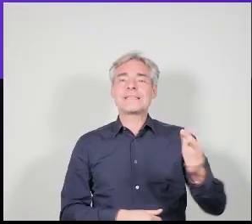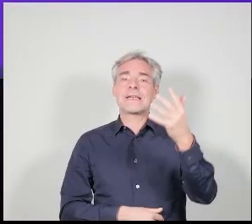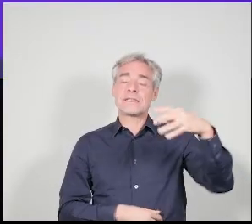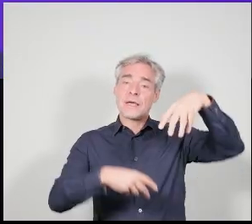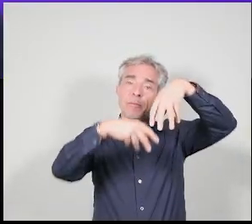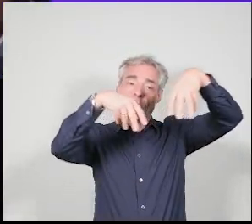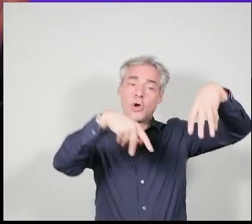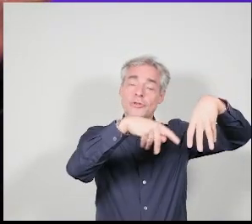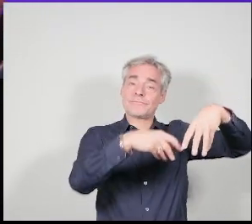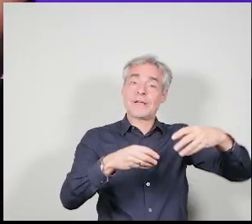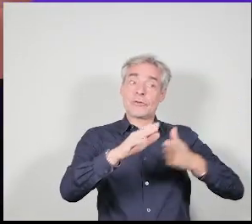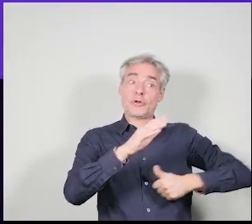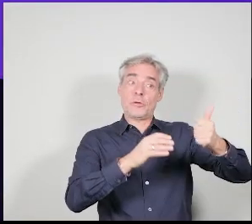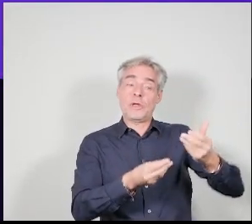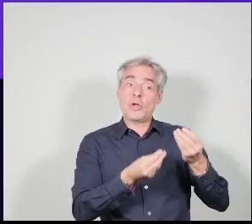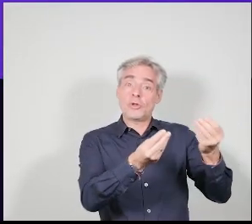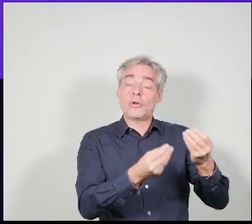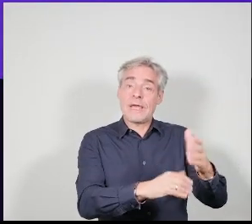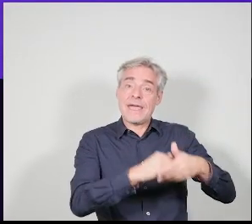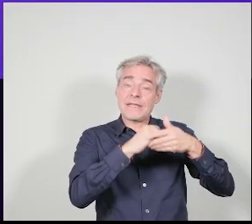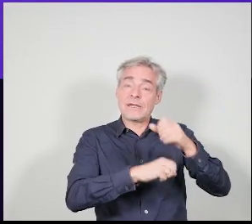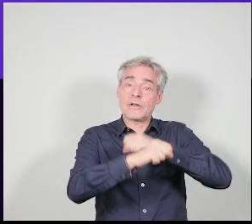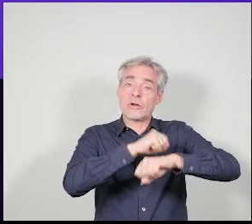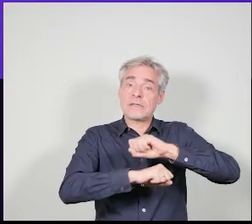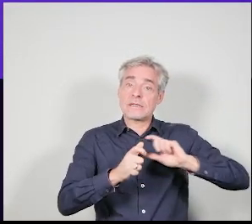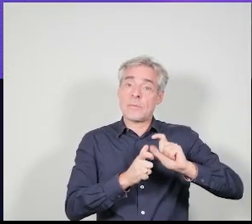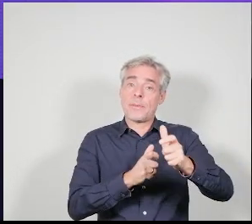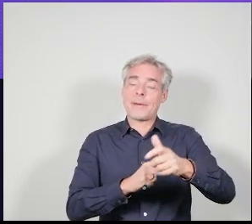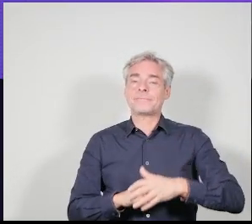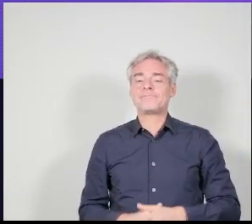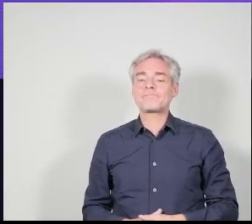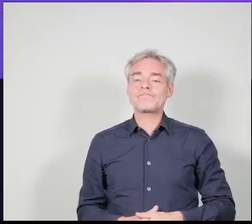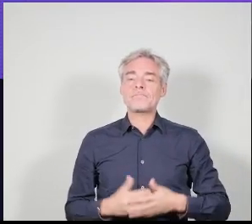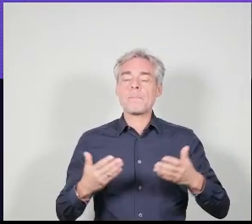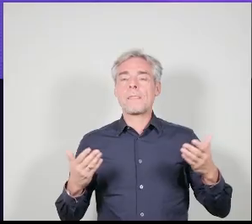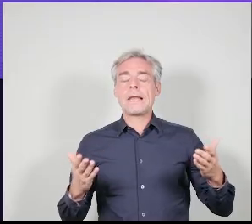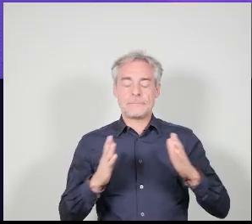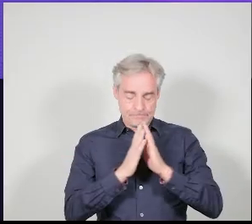des moyens, un cadre à cette reconfiguration des acteurs. C'est-à-dire que là...